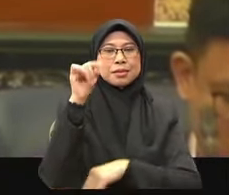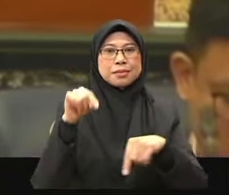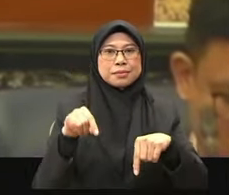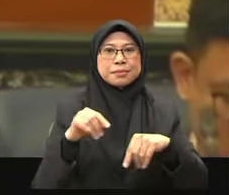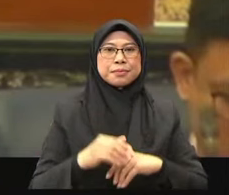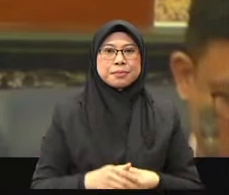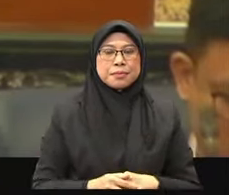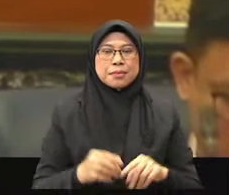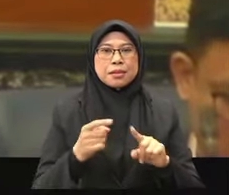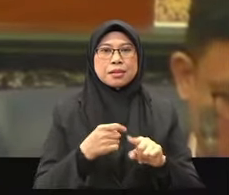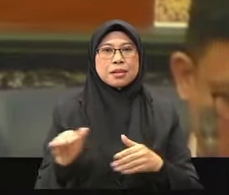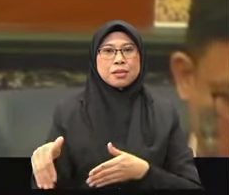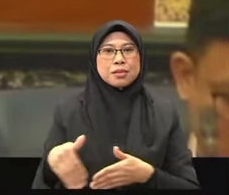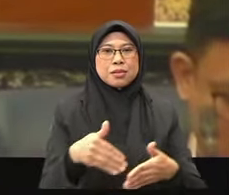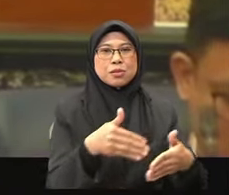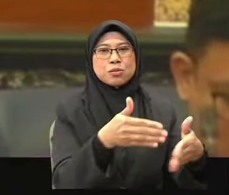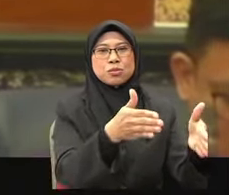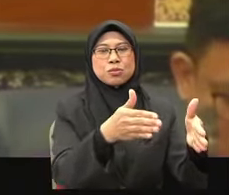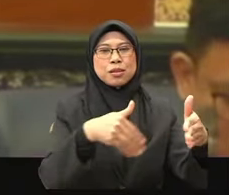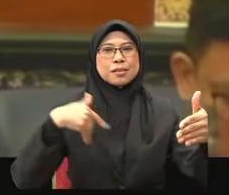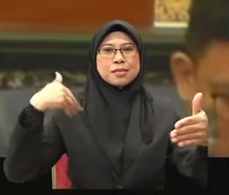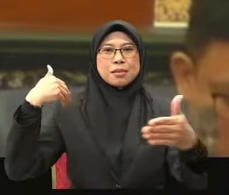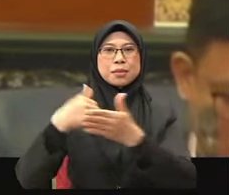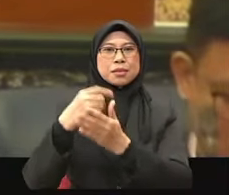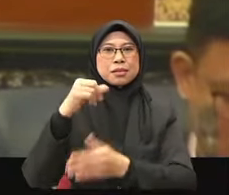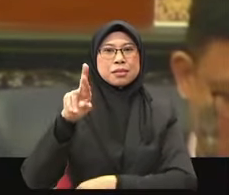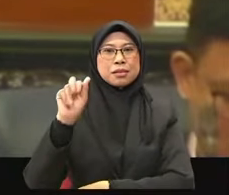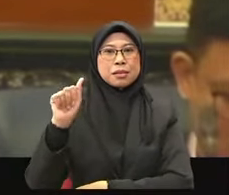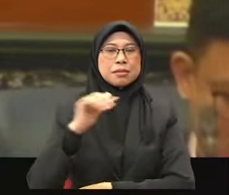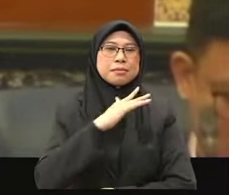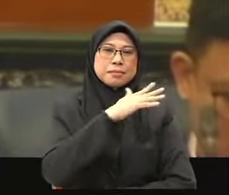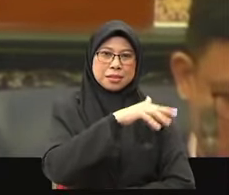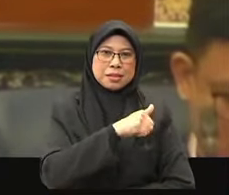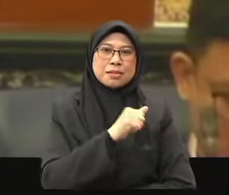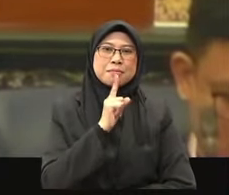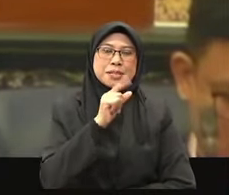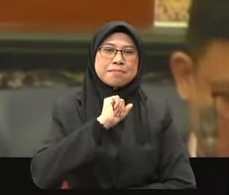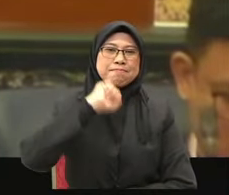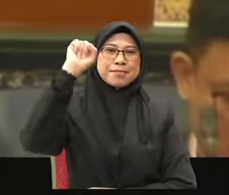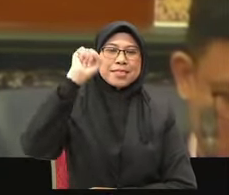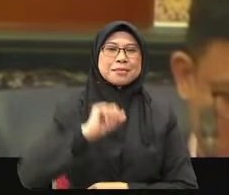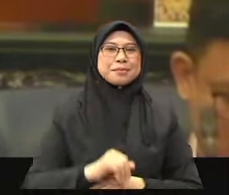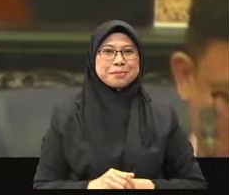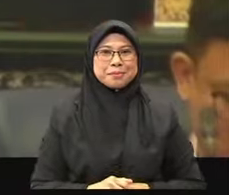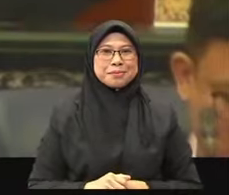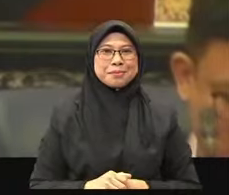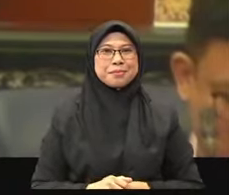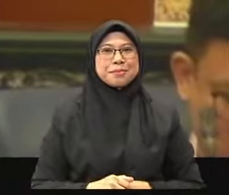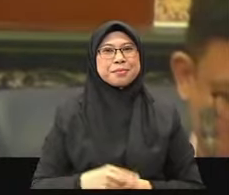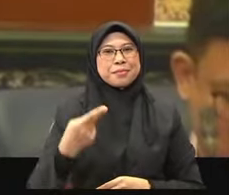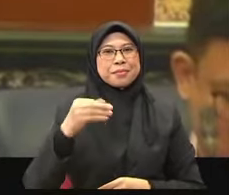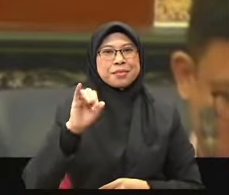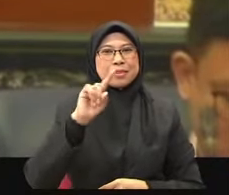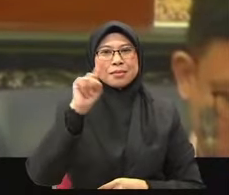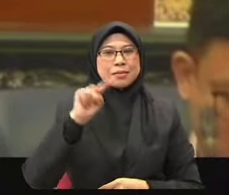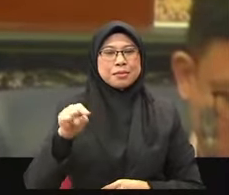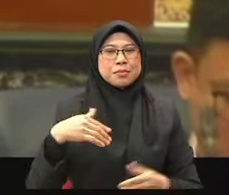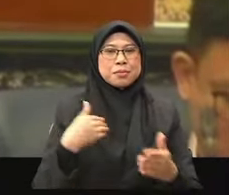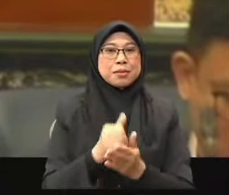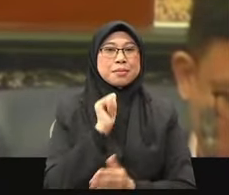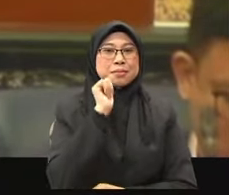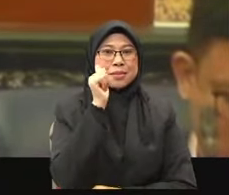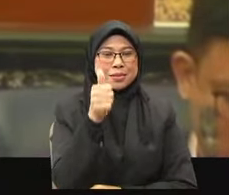saya tertarik dengan salah satu jenis subsidi dan program di bawah Belanjawan 2024, iaitu mengenai subsidi mekar dan program komuniti madani